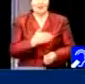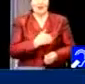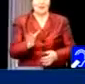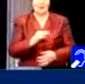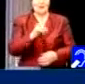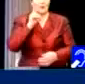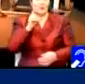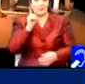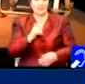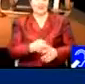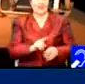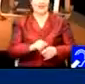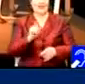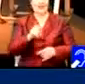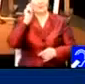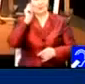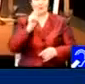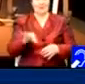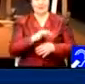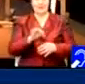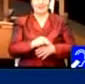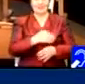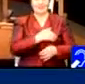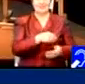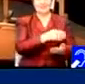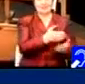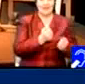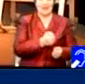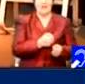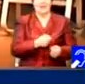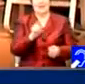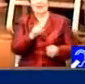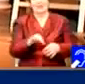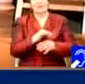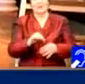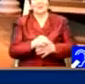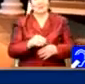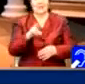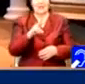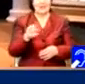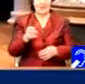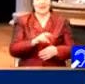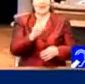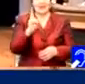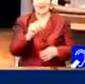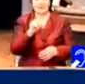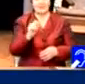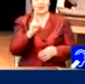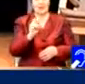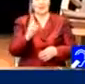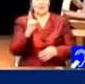despre o tânără care, după o aventură cu un bărbat căsătorit, încearcă să-l cumpere de la soția sa. Actorii Lilia Cazacu, Olga Anghelici și